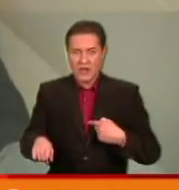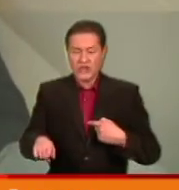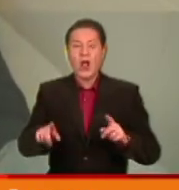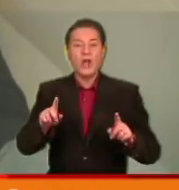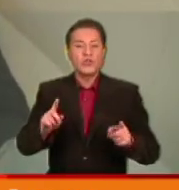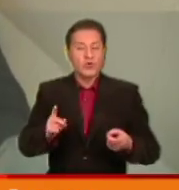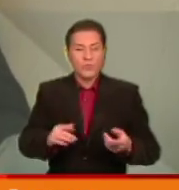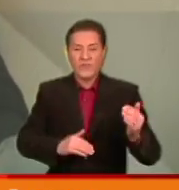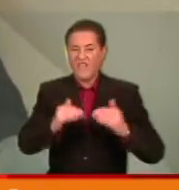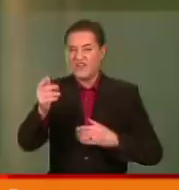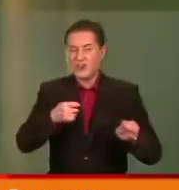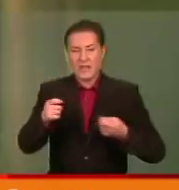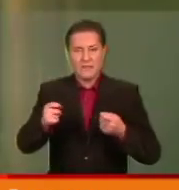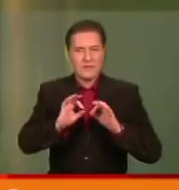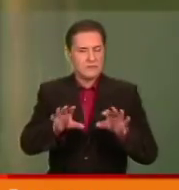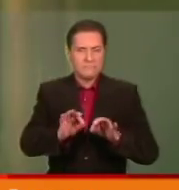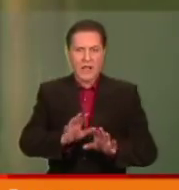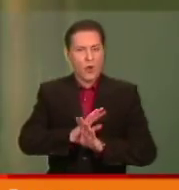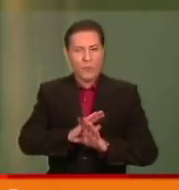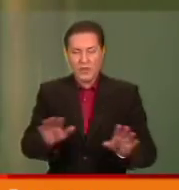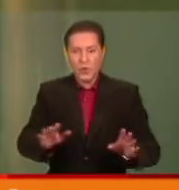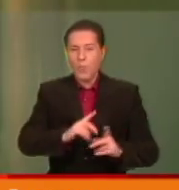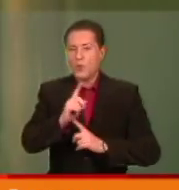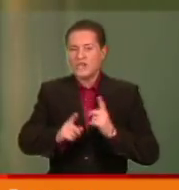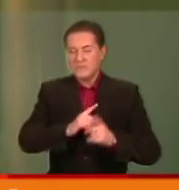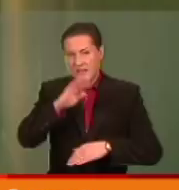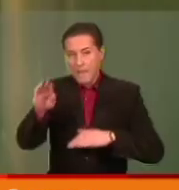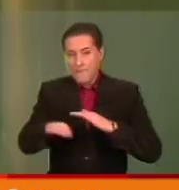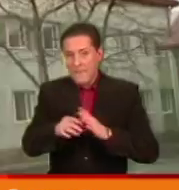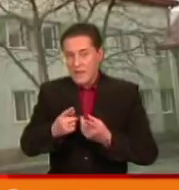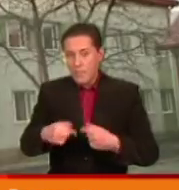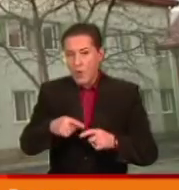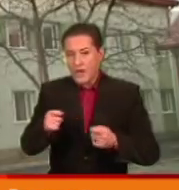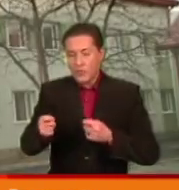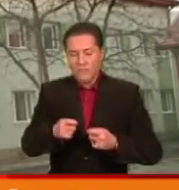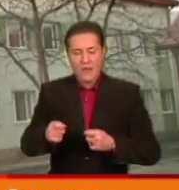Чому, найвище керівництво не коментує. І про зміни підпорядкування поки